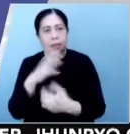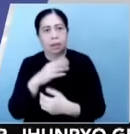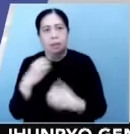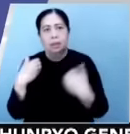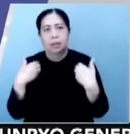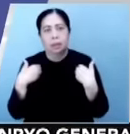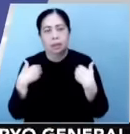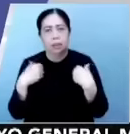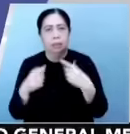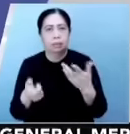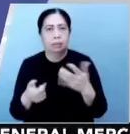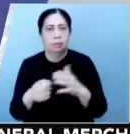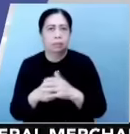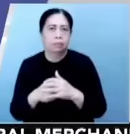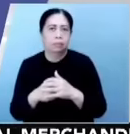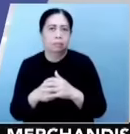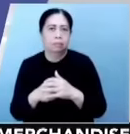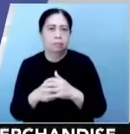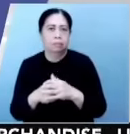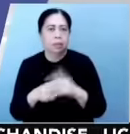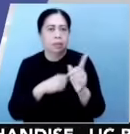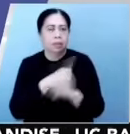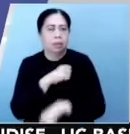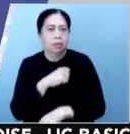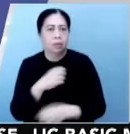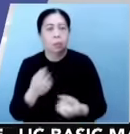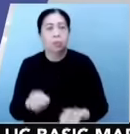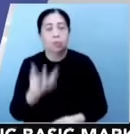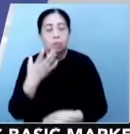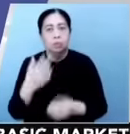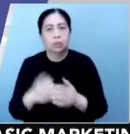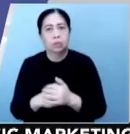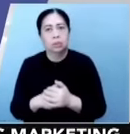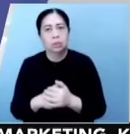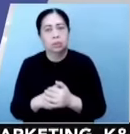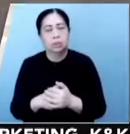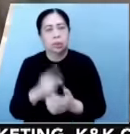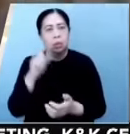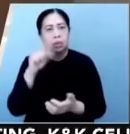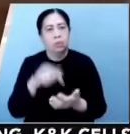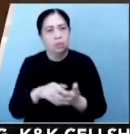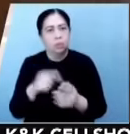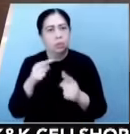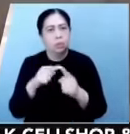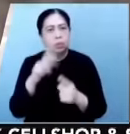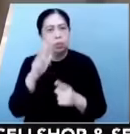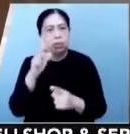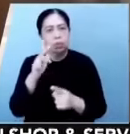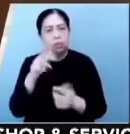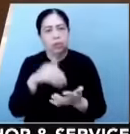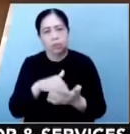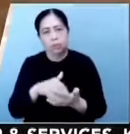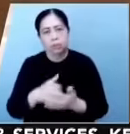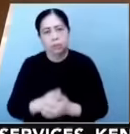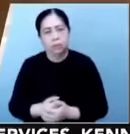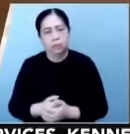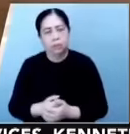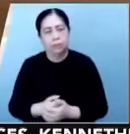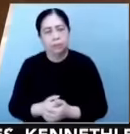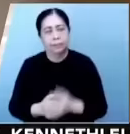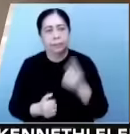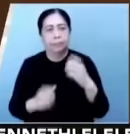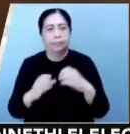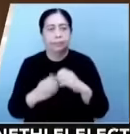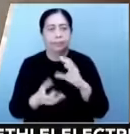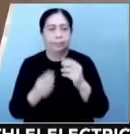parang fine or multa na 1,000 to 30,000. Para sa GMA Integrated